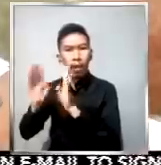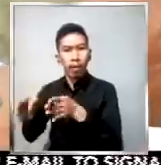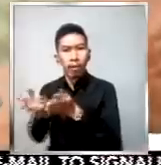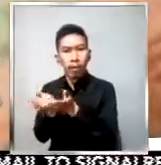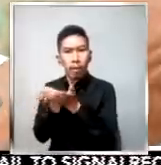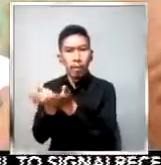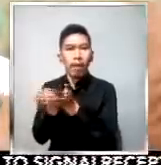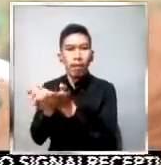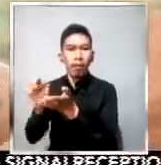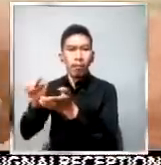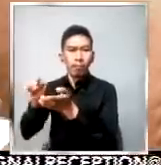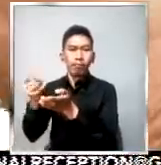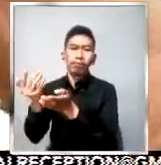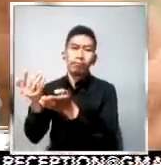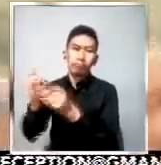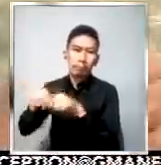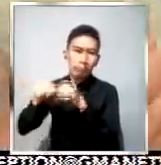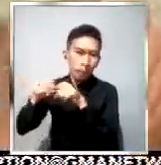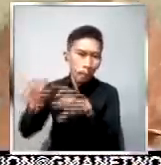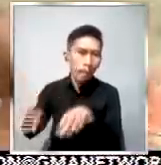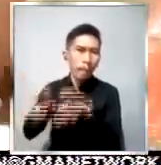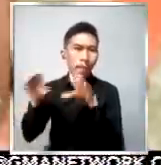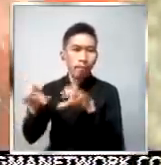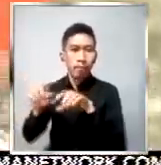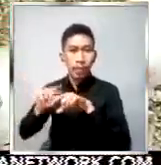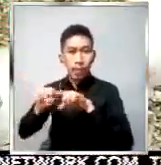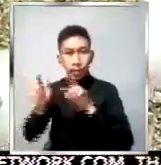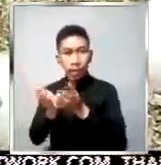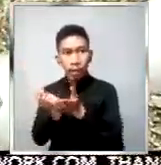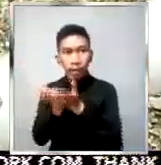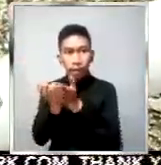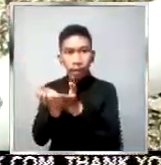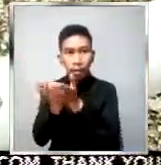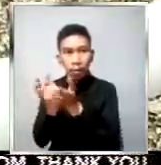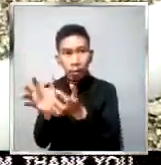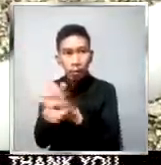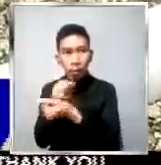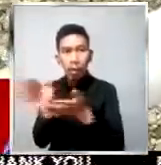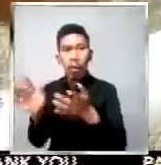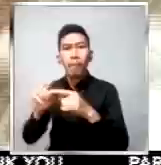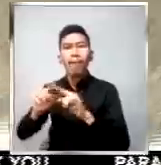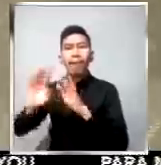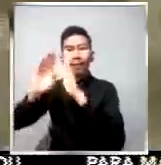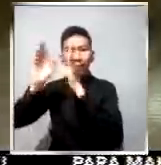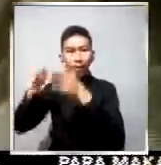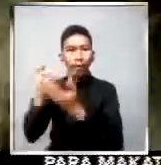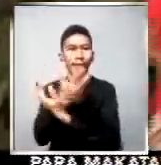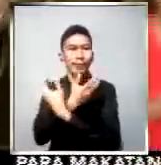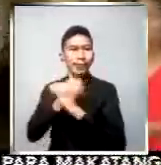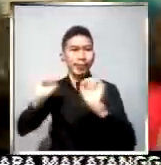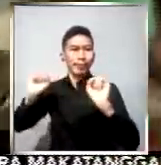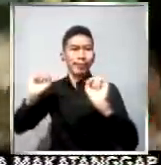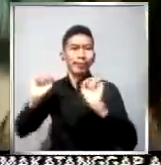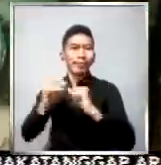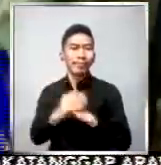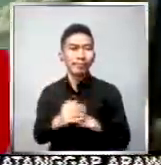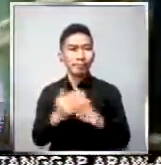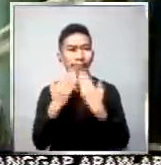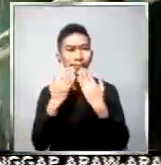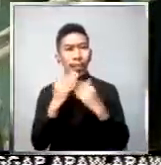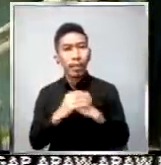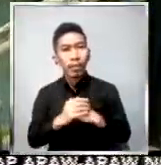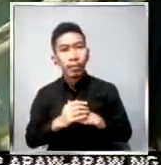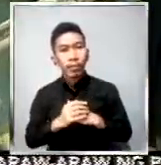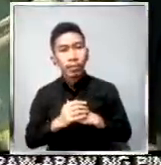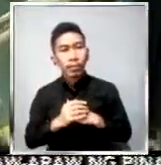bangka, maswerteng konti lang ang sira ng kanyang bahay. Yung hataw na alon pa kanya sa dindeng, dindeng sira. Ang taas kasi mga